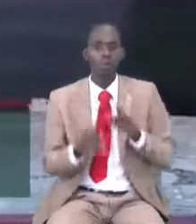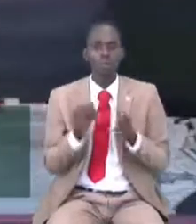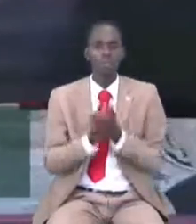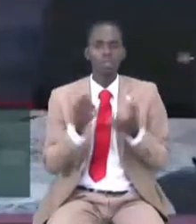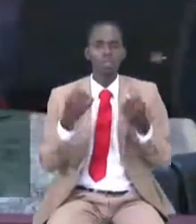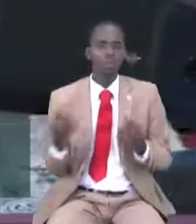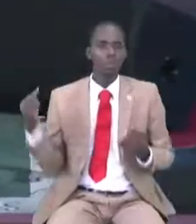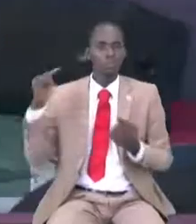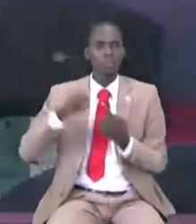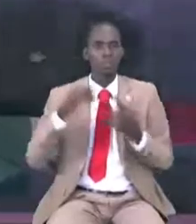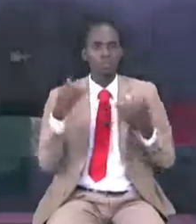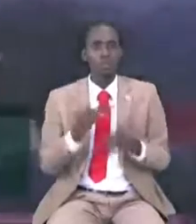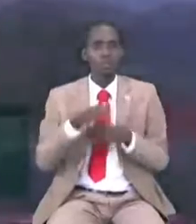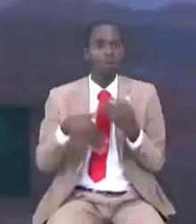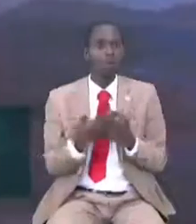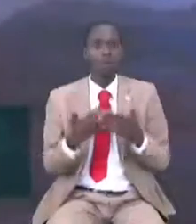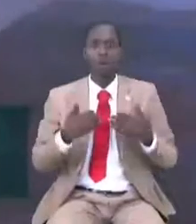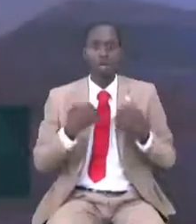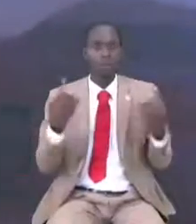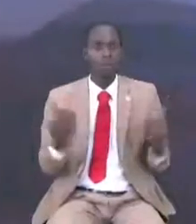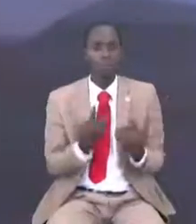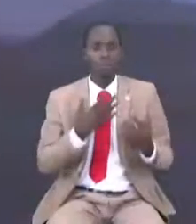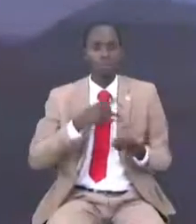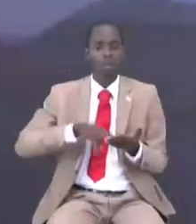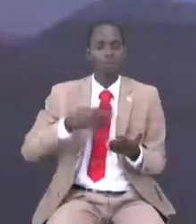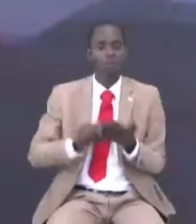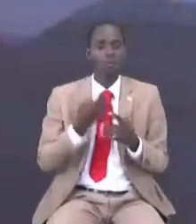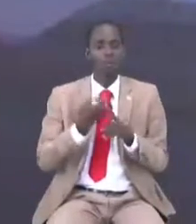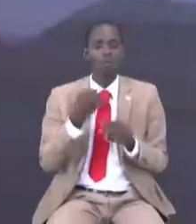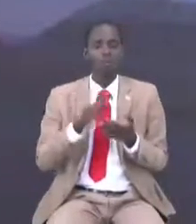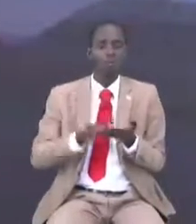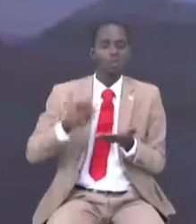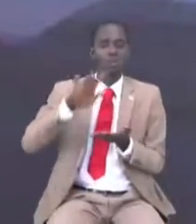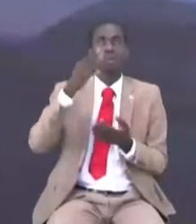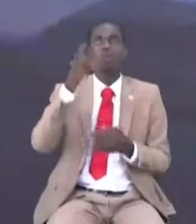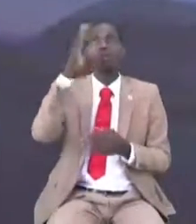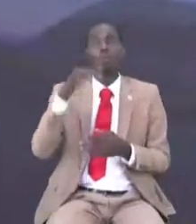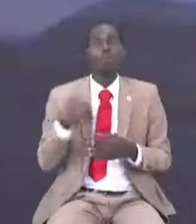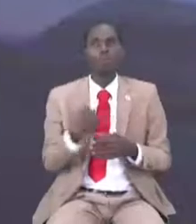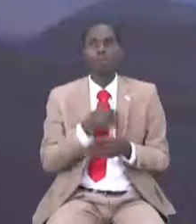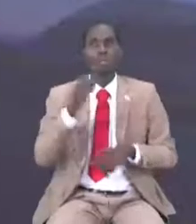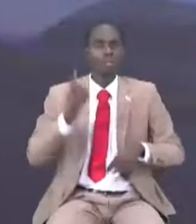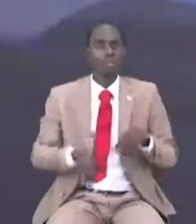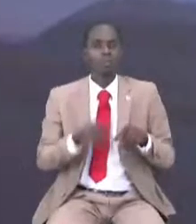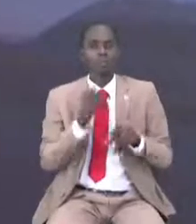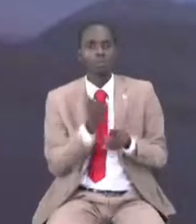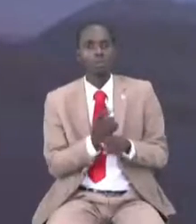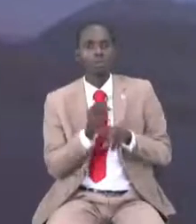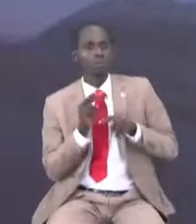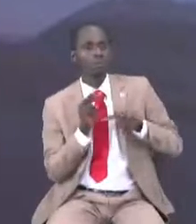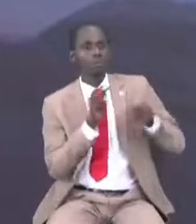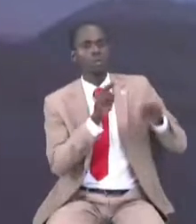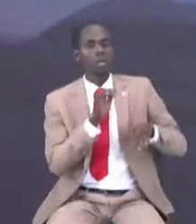pas fermer les yeux sur les péchés des autres, comme si nous-mêmes nous sommes affranchis. Nous étions tous ces pécheurs.